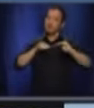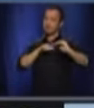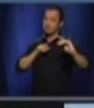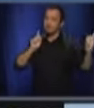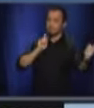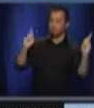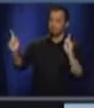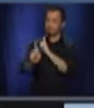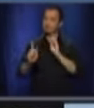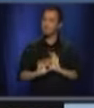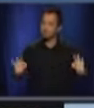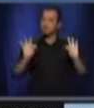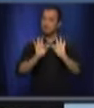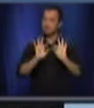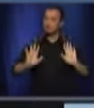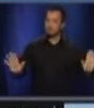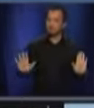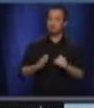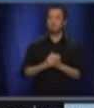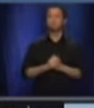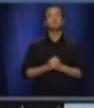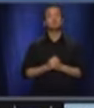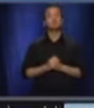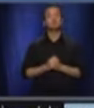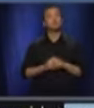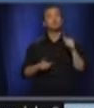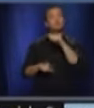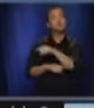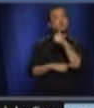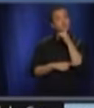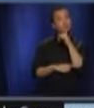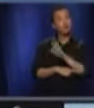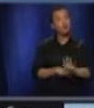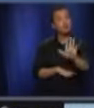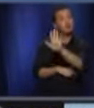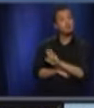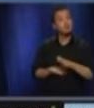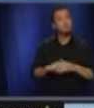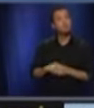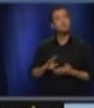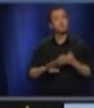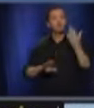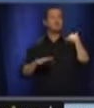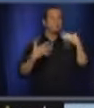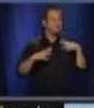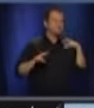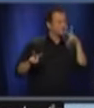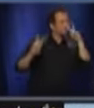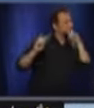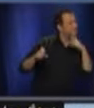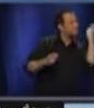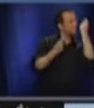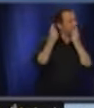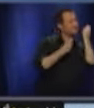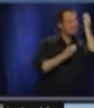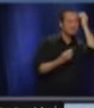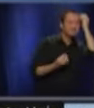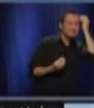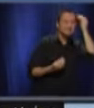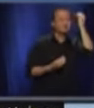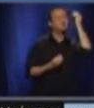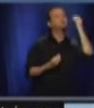Bon, pour les bars. On a beaucoup réfléchi, puis je pense qu'on est arrivé à une solution correcte. Puis je vous